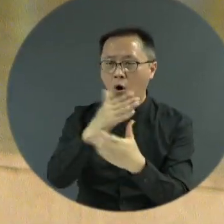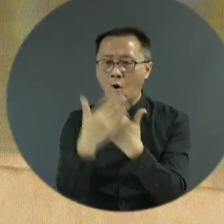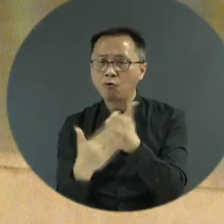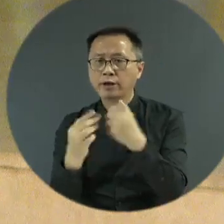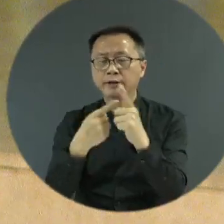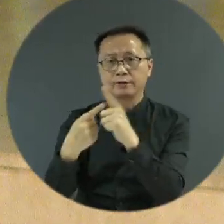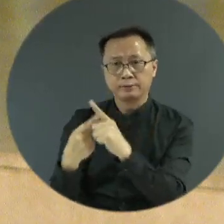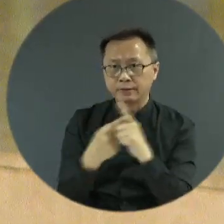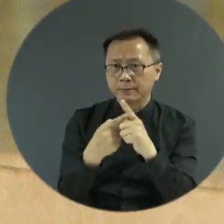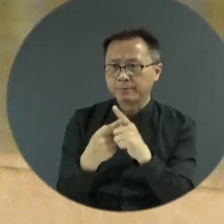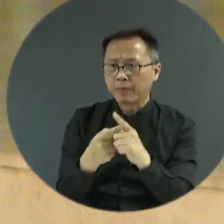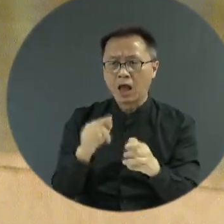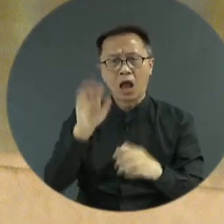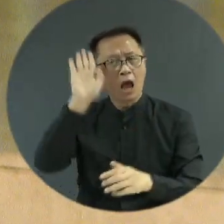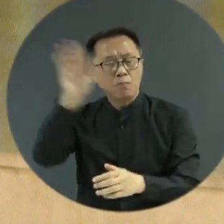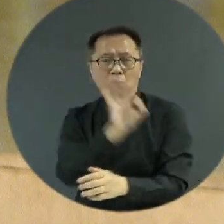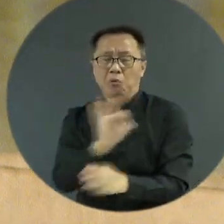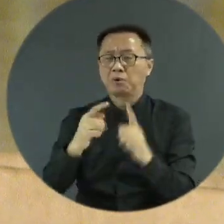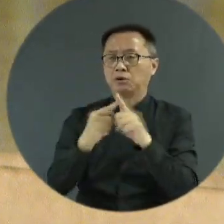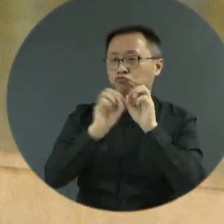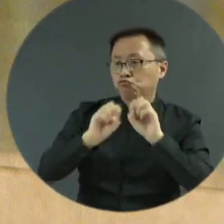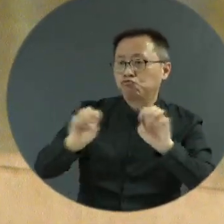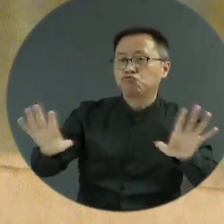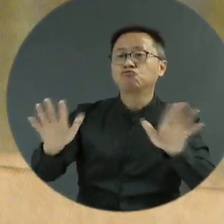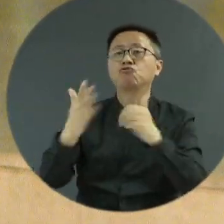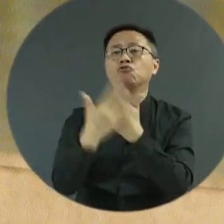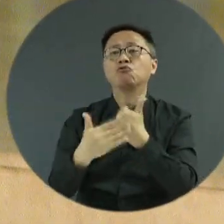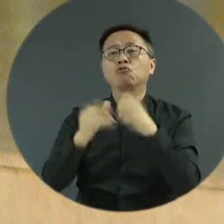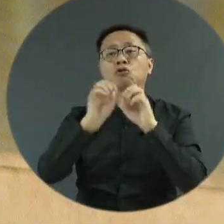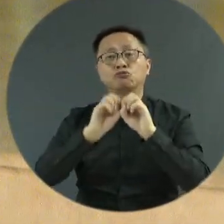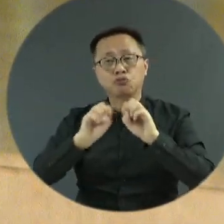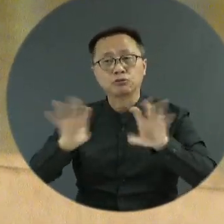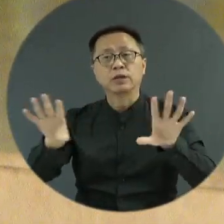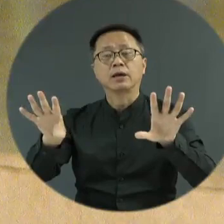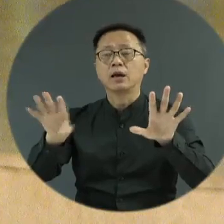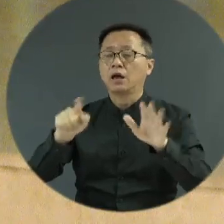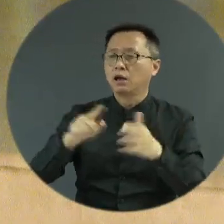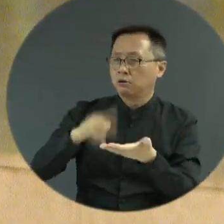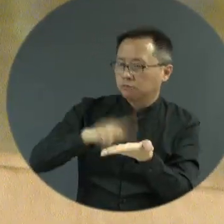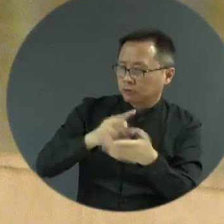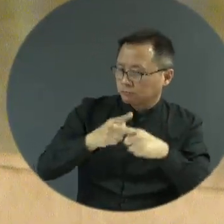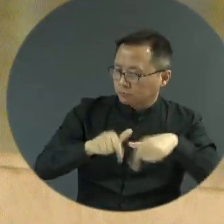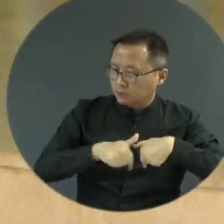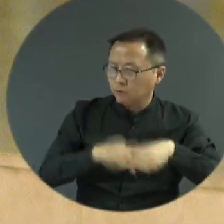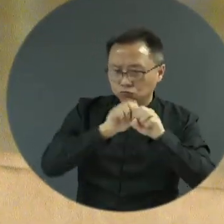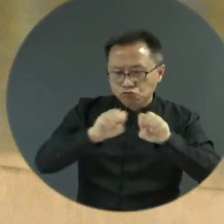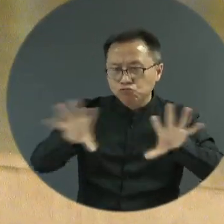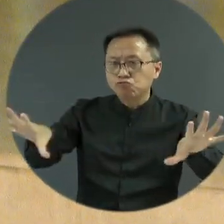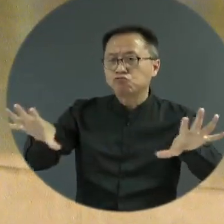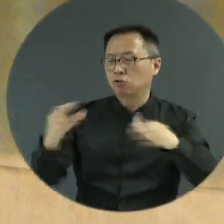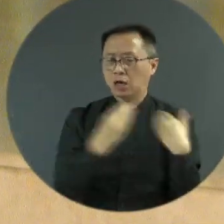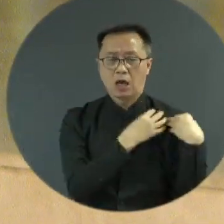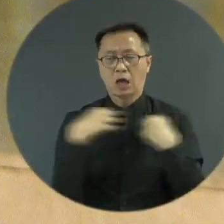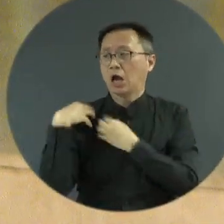人和没有希望的人宣告安慰的信息。他忠诚地传递了被交托的信